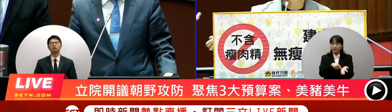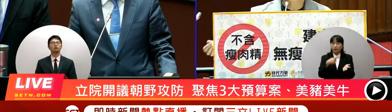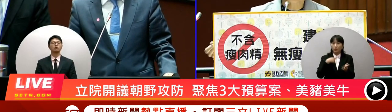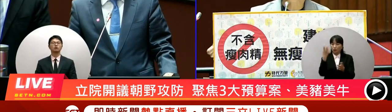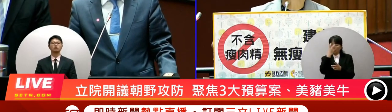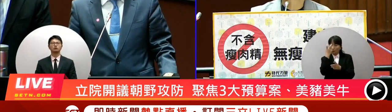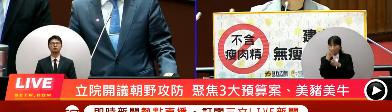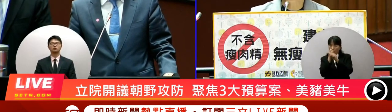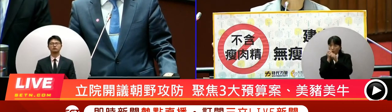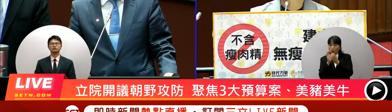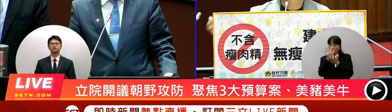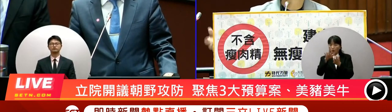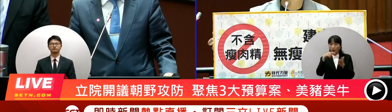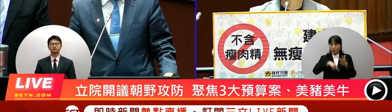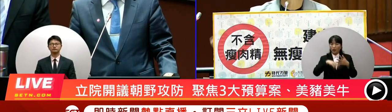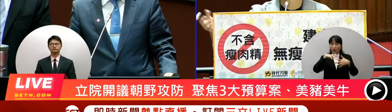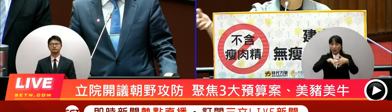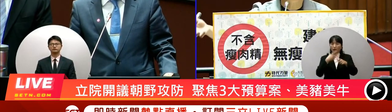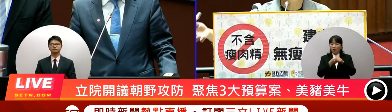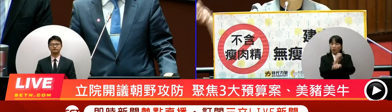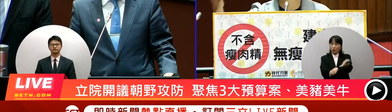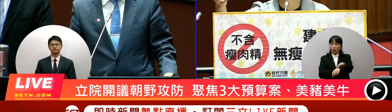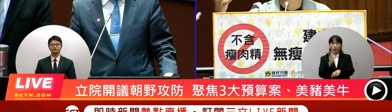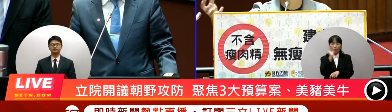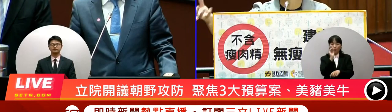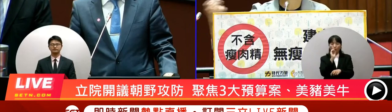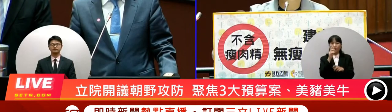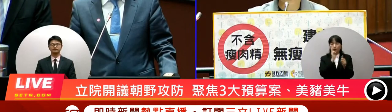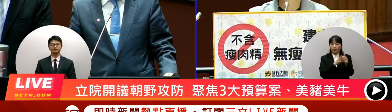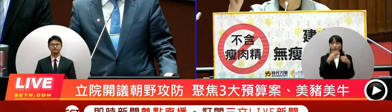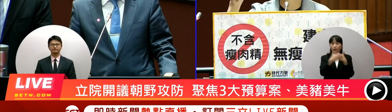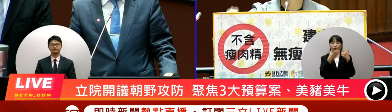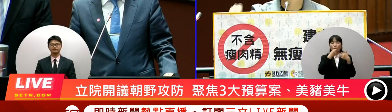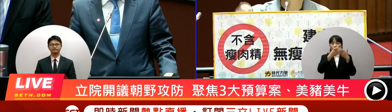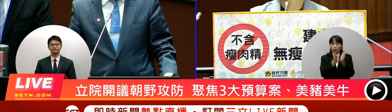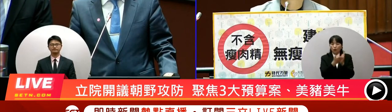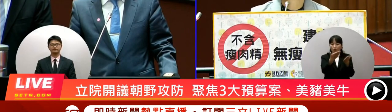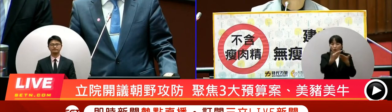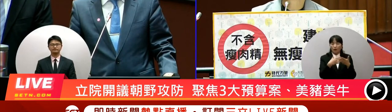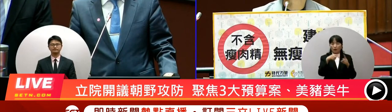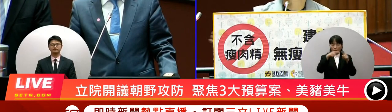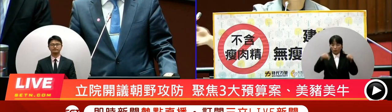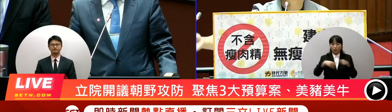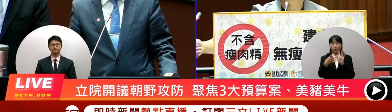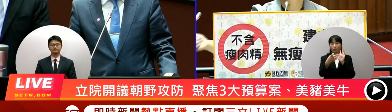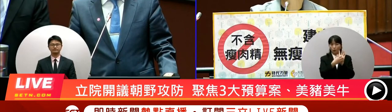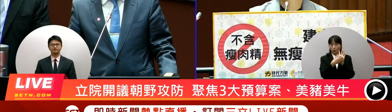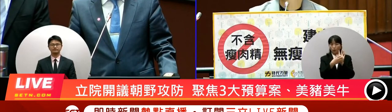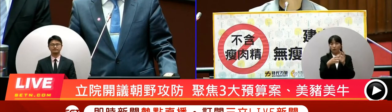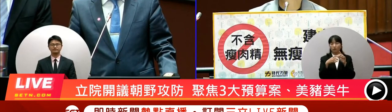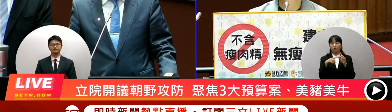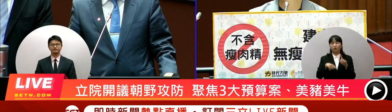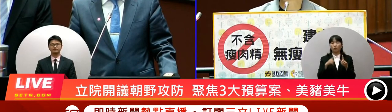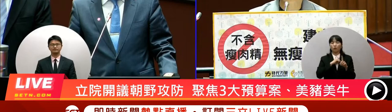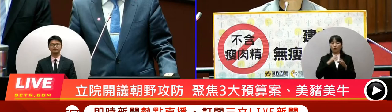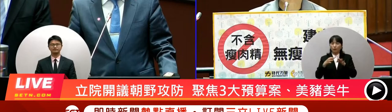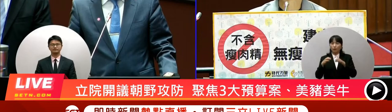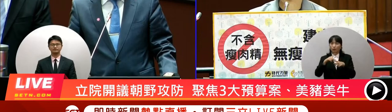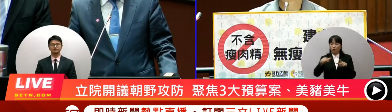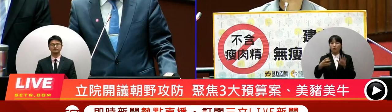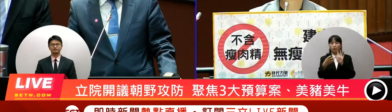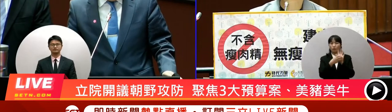验之后呢没有瘦肉精，我可以请卫福部有一个标章让我去贴在这个我的肉品上，